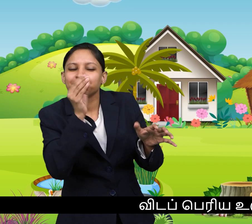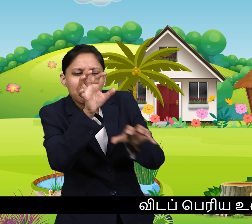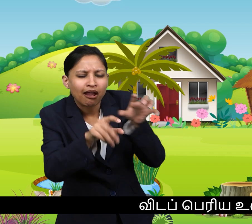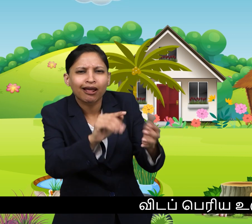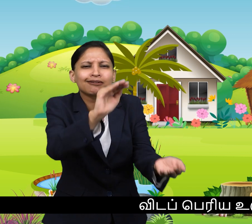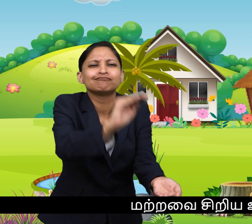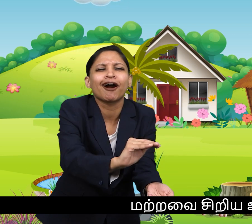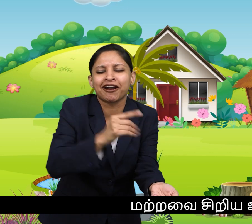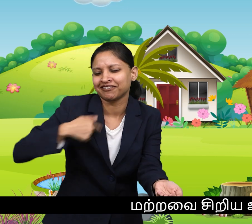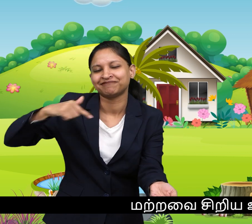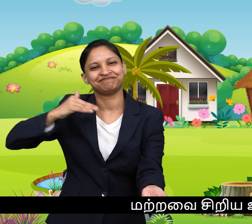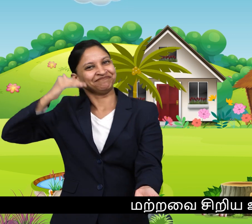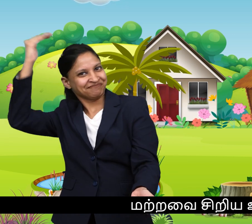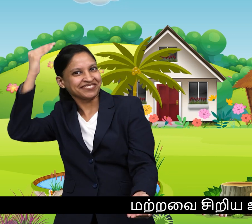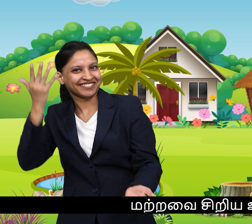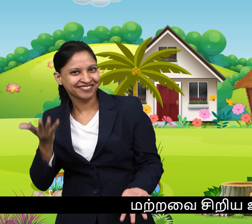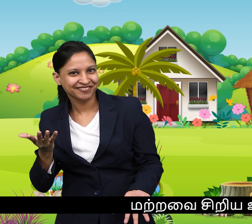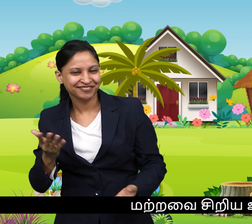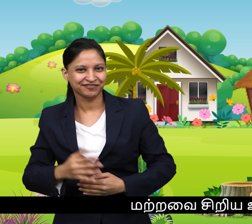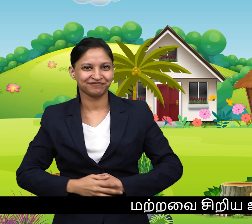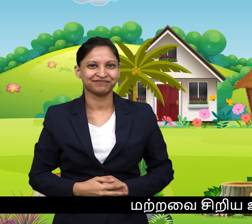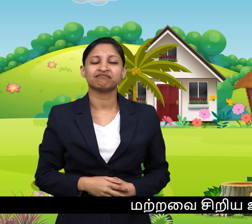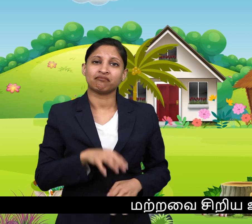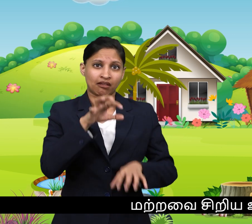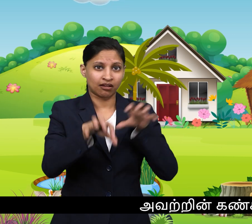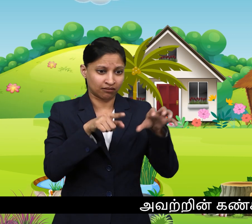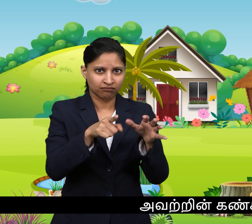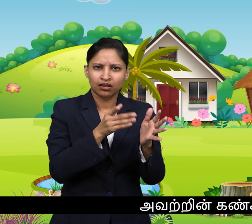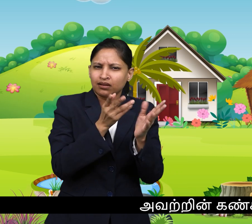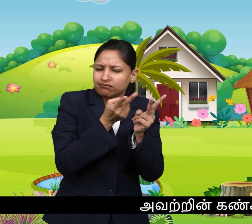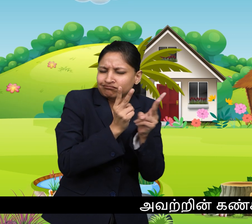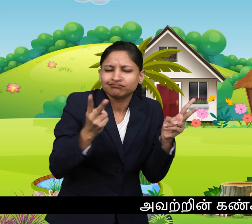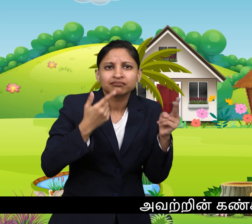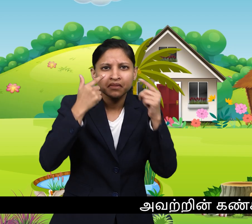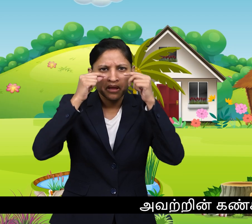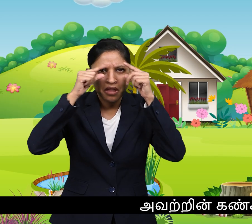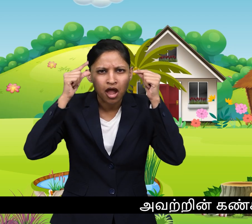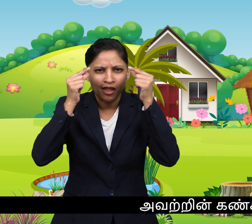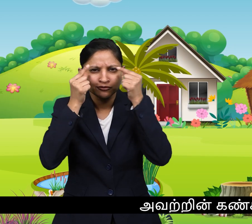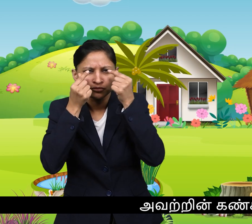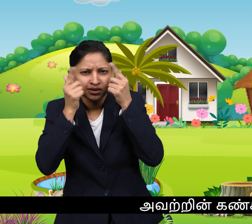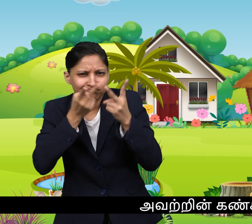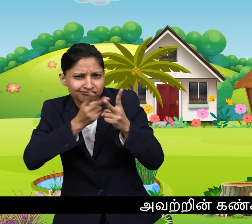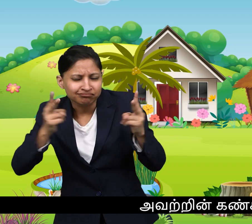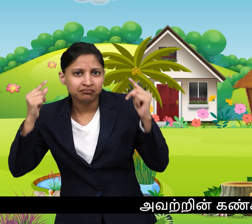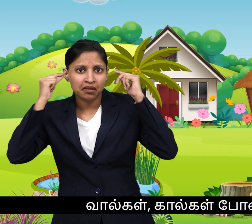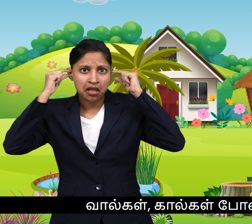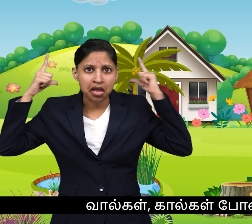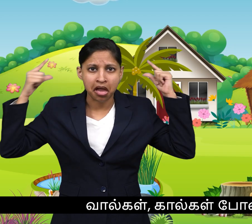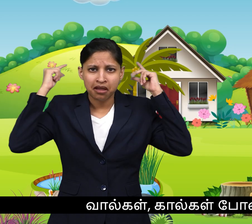உருவம் கொண்டவை, மற்றவை சிறிய உருவம் கொண்டவை. அவற்றின் கண்கள், காதுகள்,